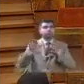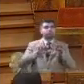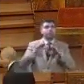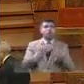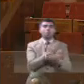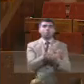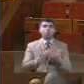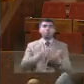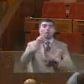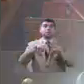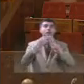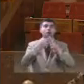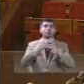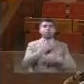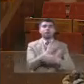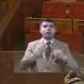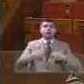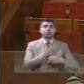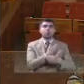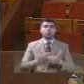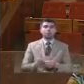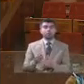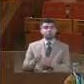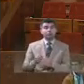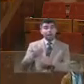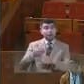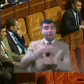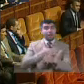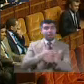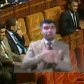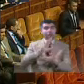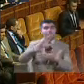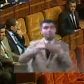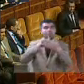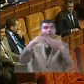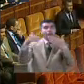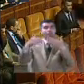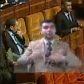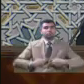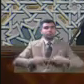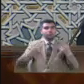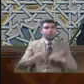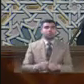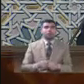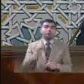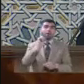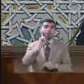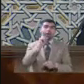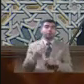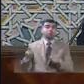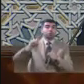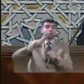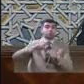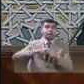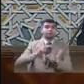عنها السيد رئيس الحكومة. وقبل الشروع في جدول الأعمال، أعطي الكلمة للسيدة الأمينة لتلاوة